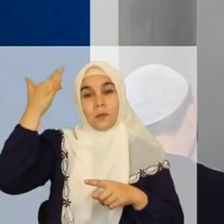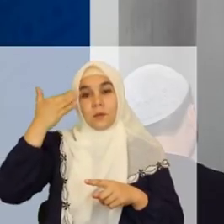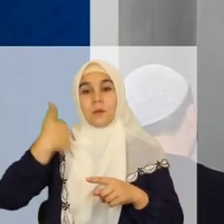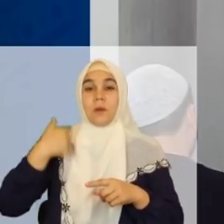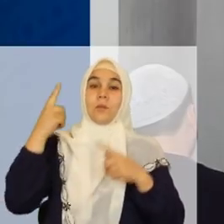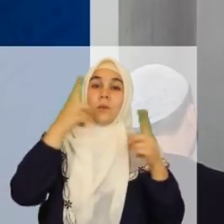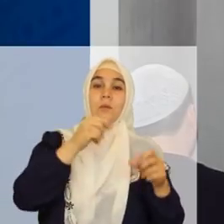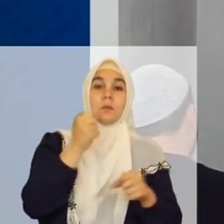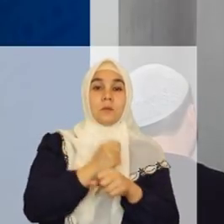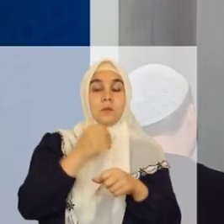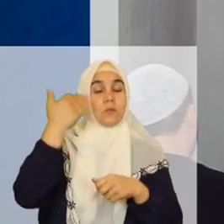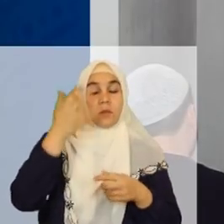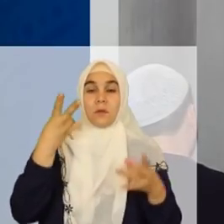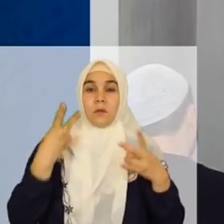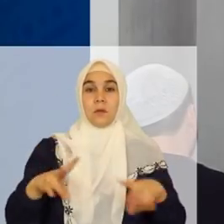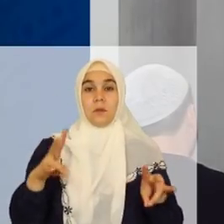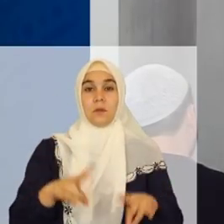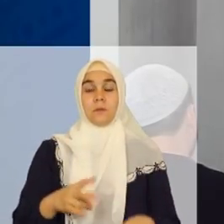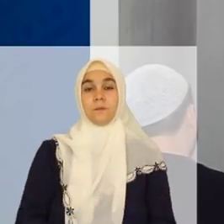chiqarib olaman degan narsa bo'lmaydi orada.